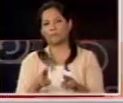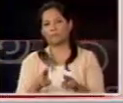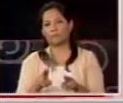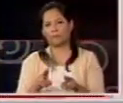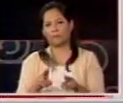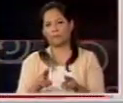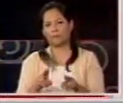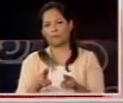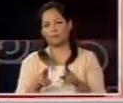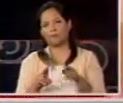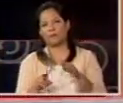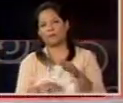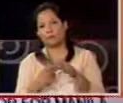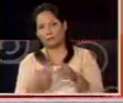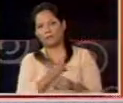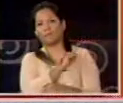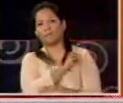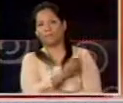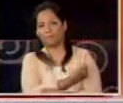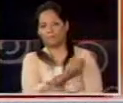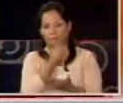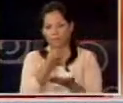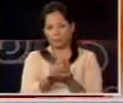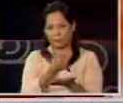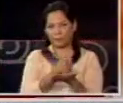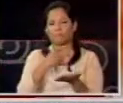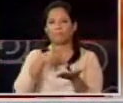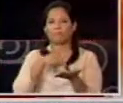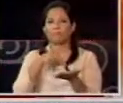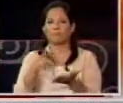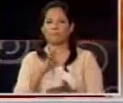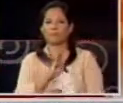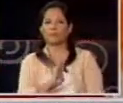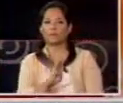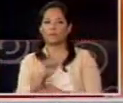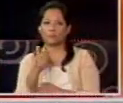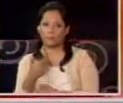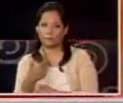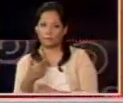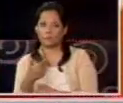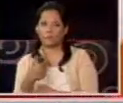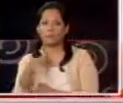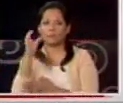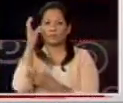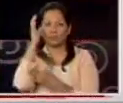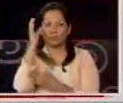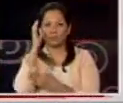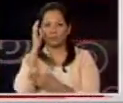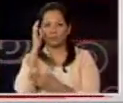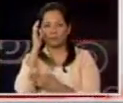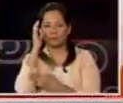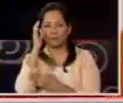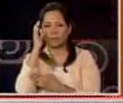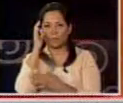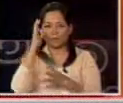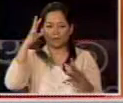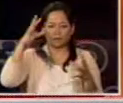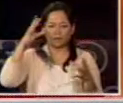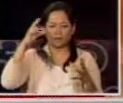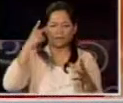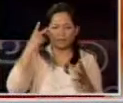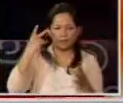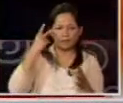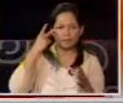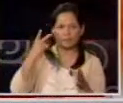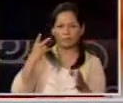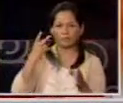under that authority. Ang pera po ay ibinayad sa Basa Gidote kay Christina Corona in trust for, nabubuo na po yung picture eh, in